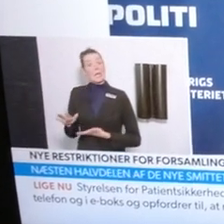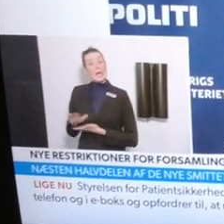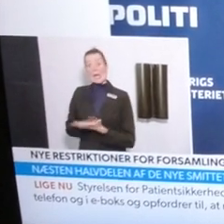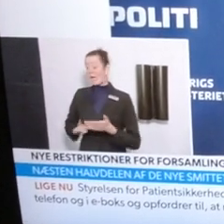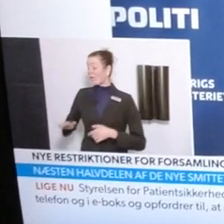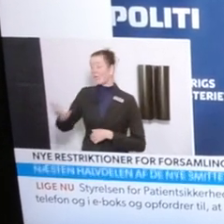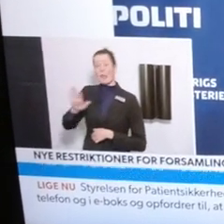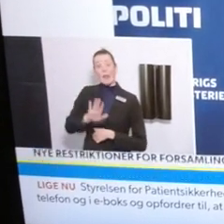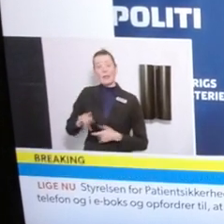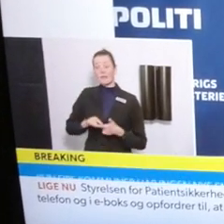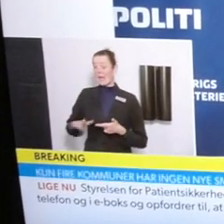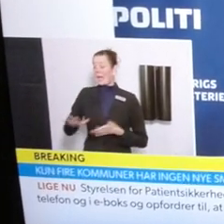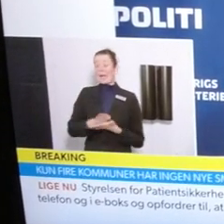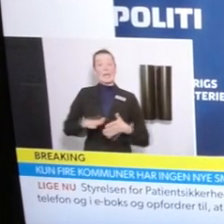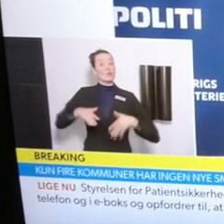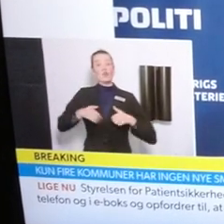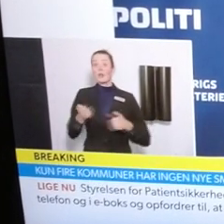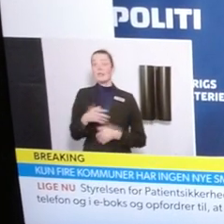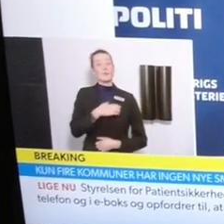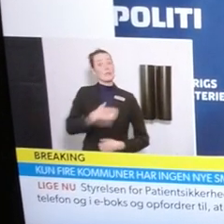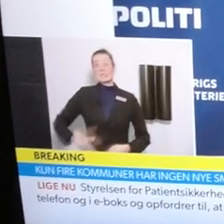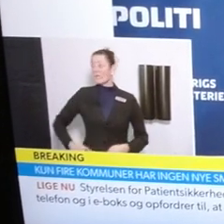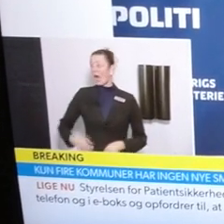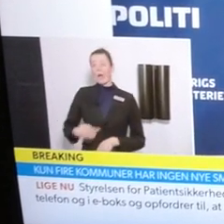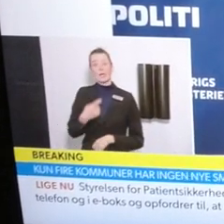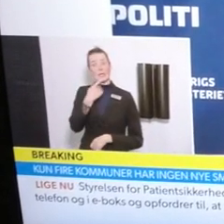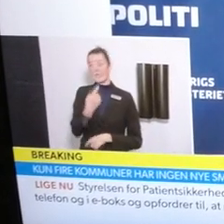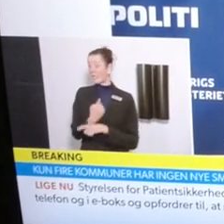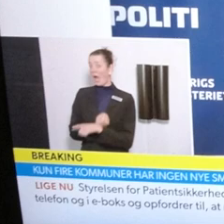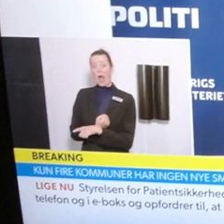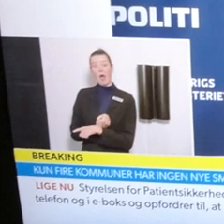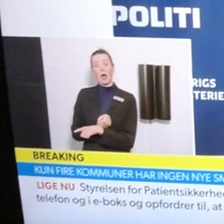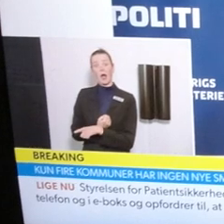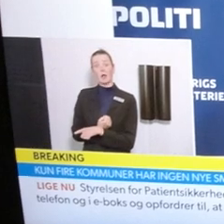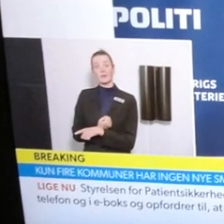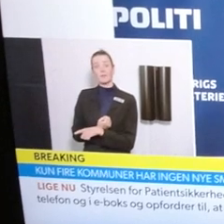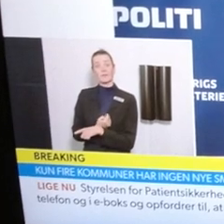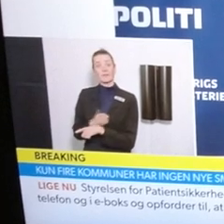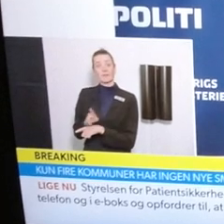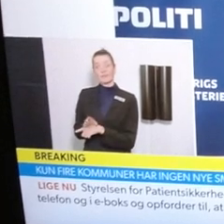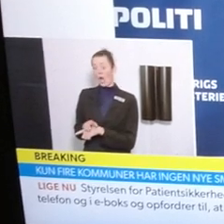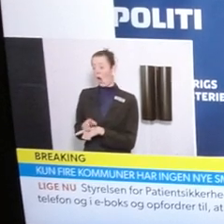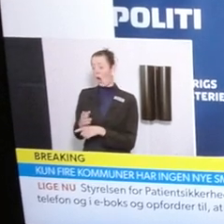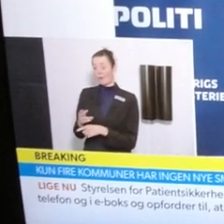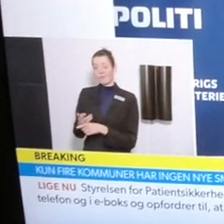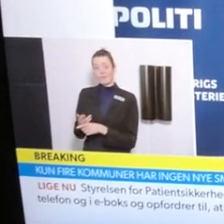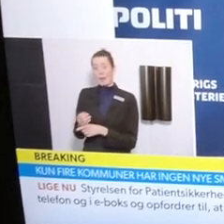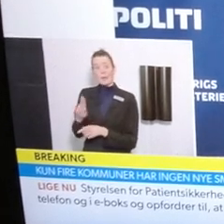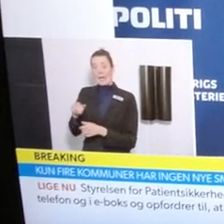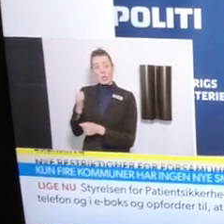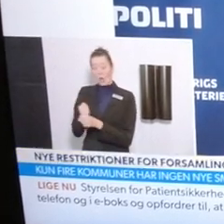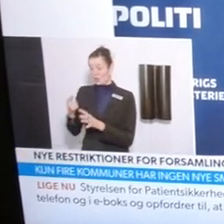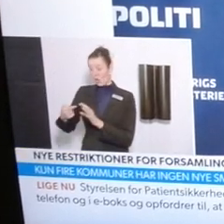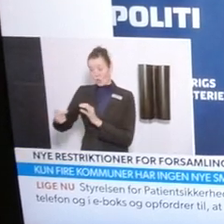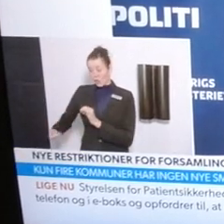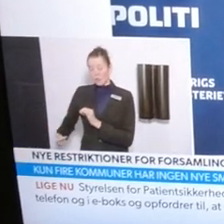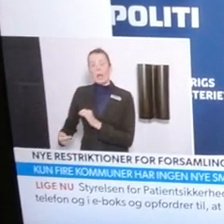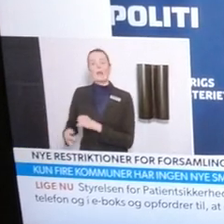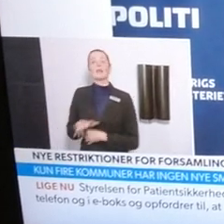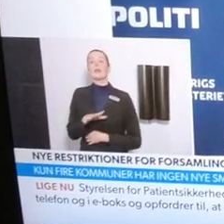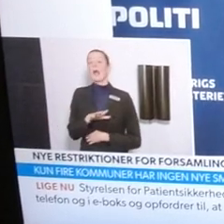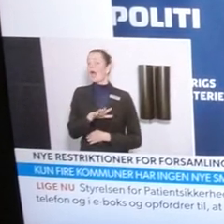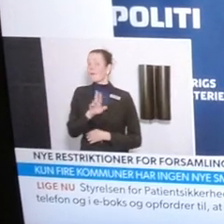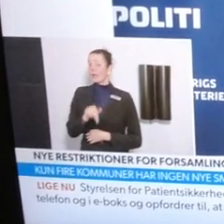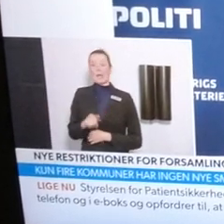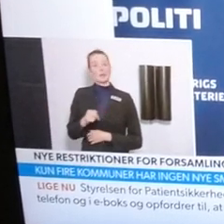ingen regeringer nogen steder, som vil sige, at der er våben, som man endegyldigt lægger fra sig. Alle våben kan stadigvæk